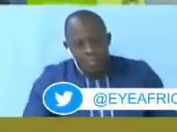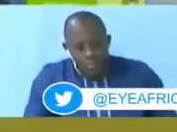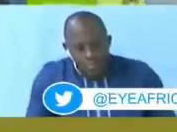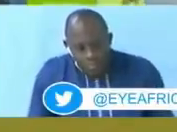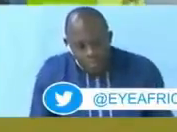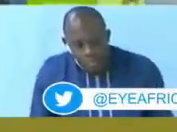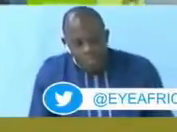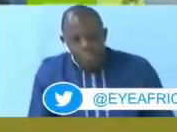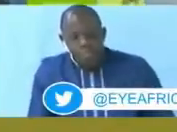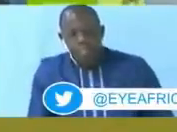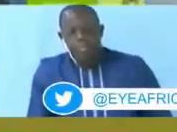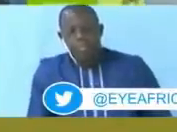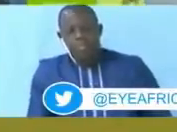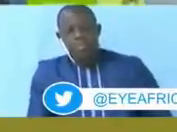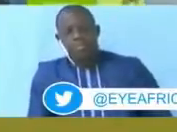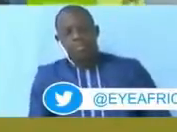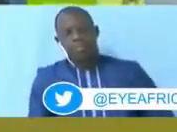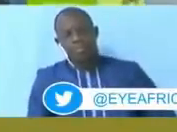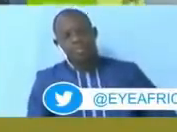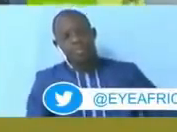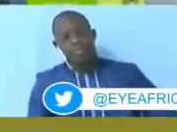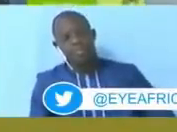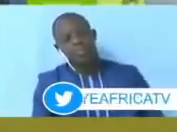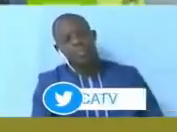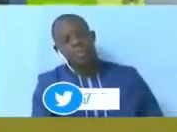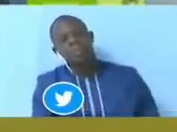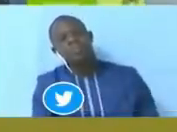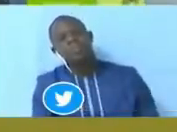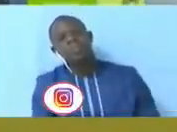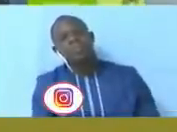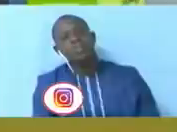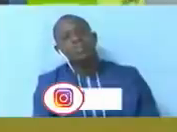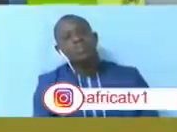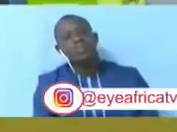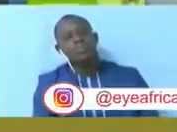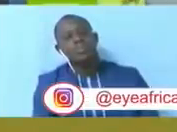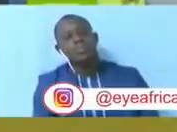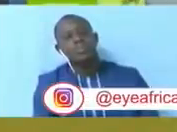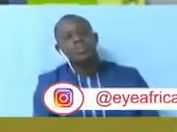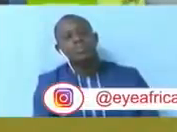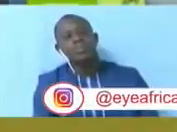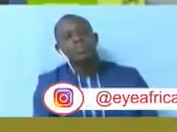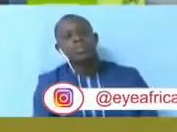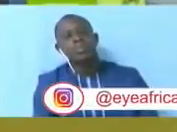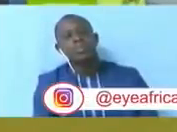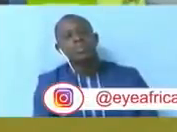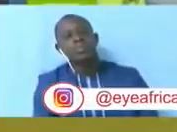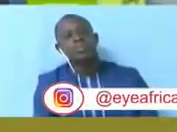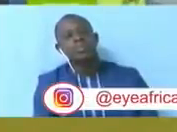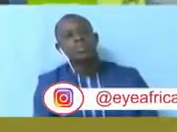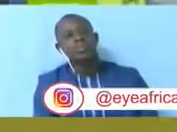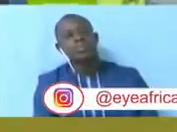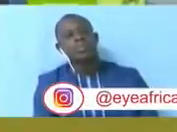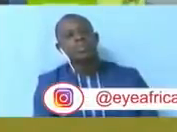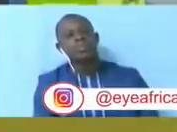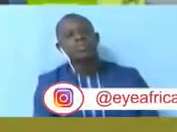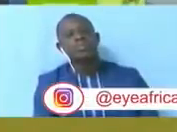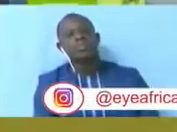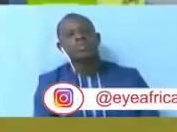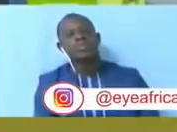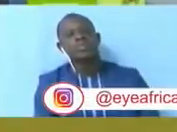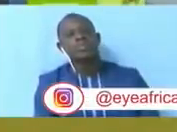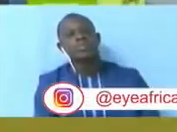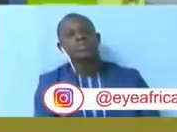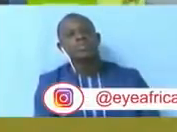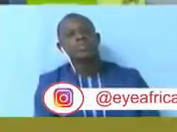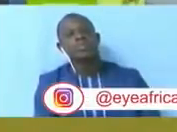sabangoleti puruka kutama ndi mensike dalilo ti puruka nyi molu muta ke sorong riman katu ikatala mune nyo sabankang